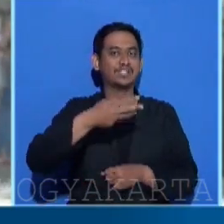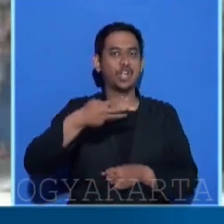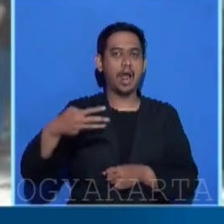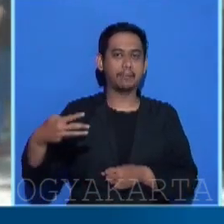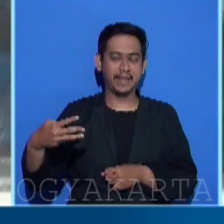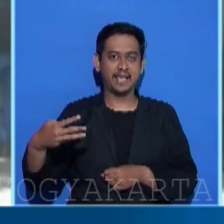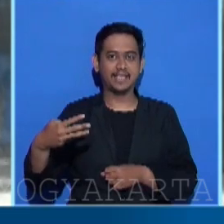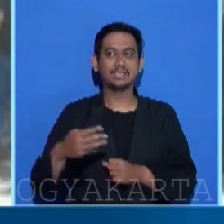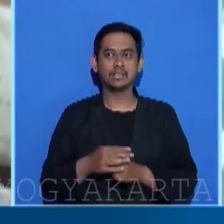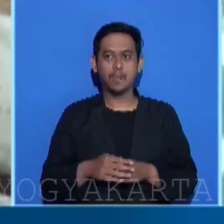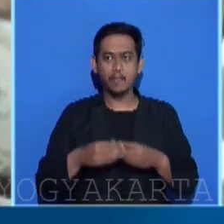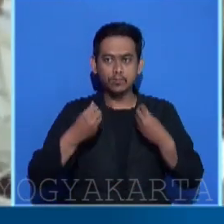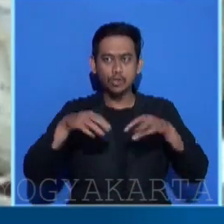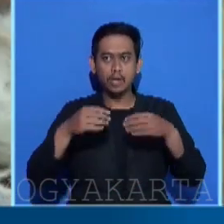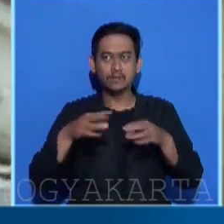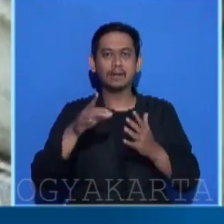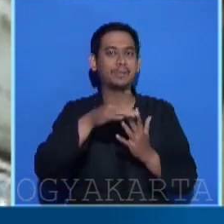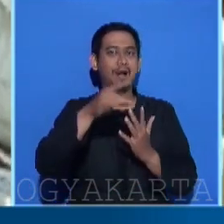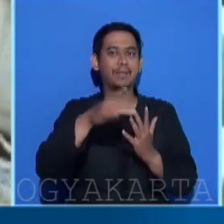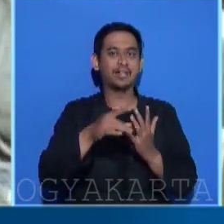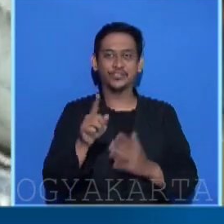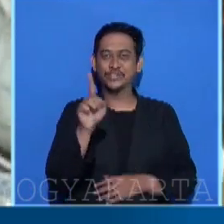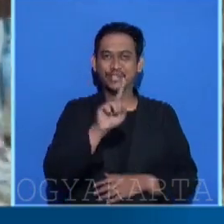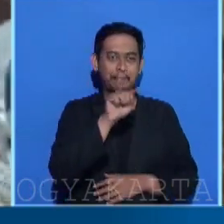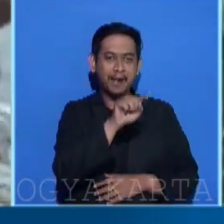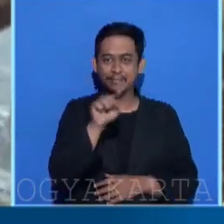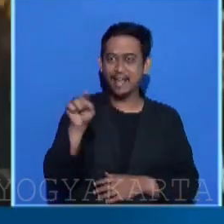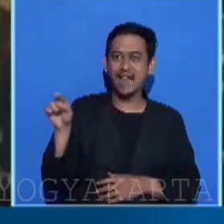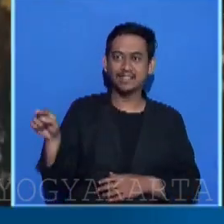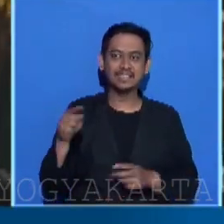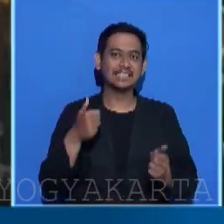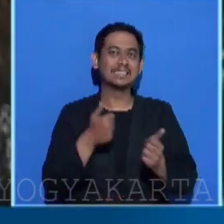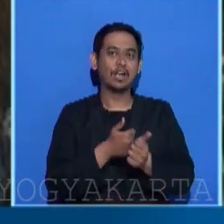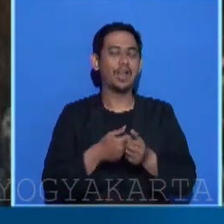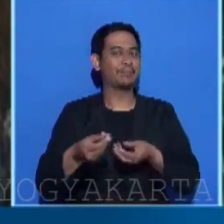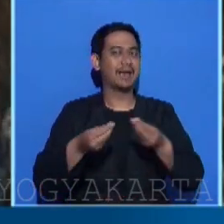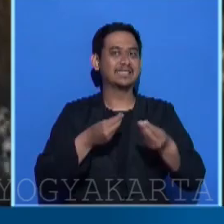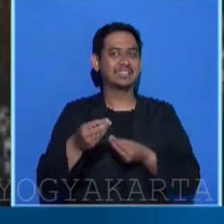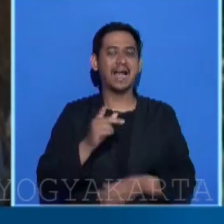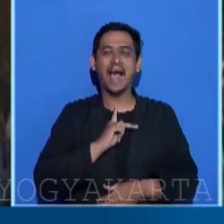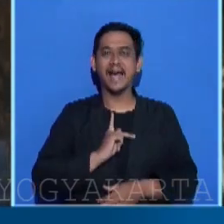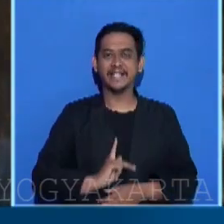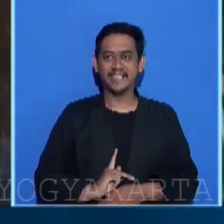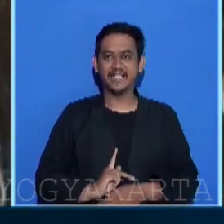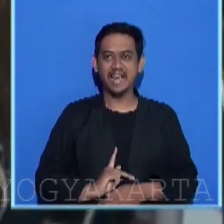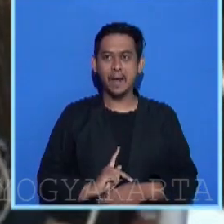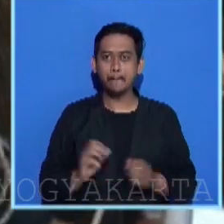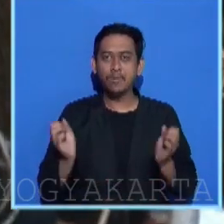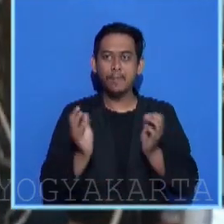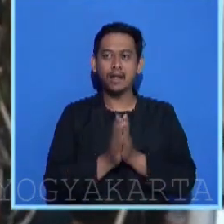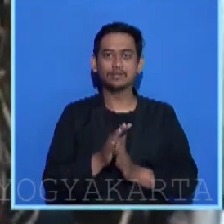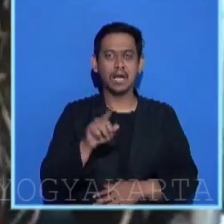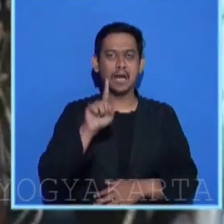gerai yang berpartisipasi dalam Pasar Kangen 2023. Setidaknya ada sekitar 1.800 gerai